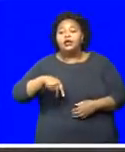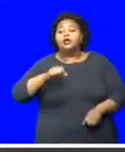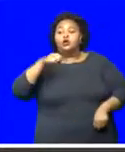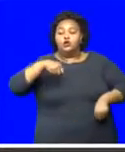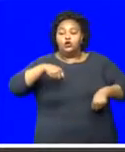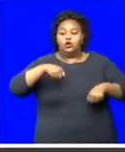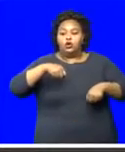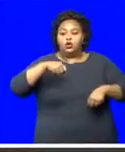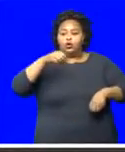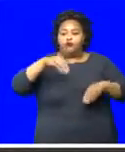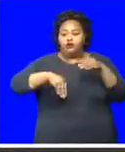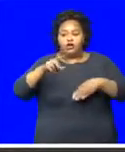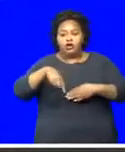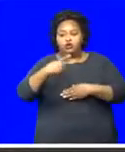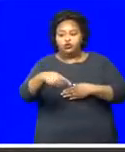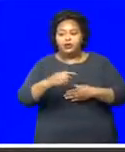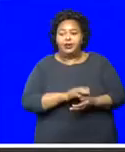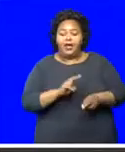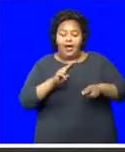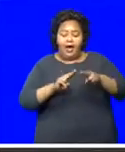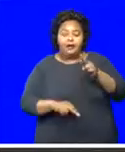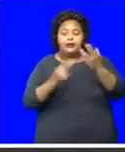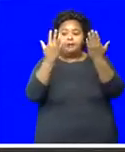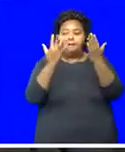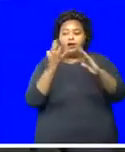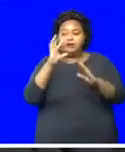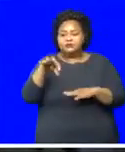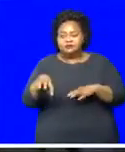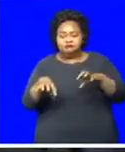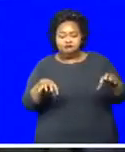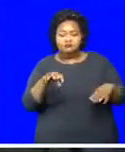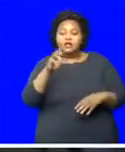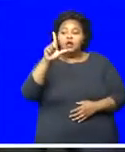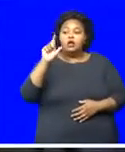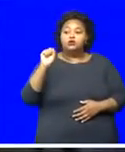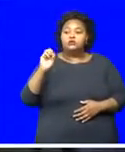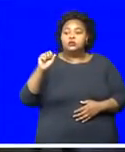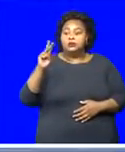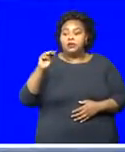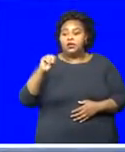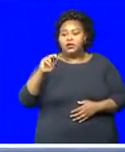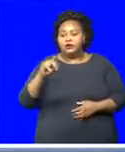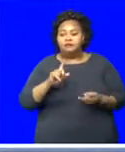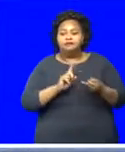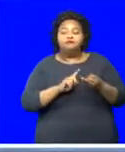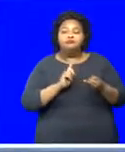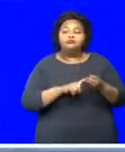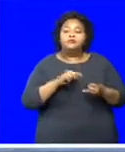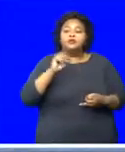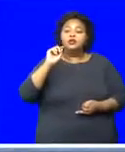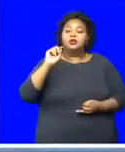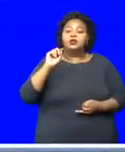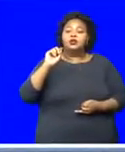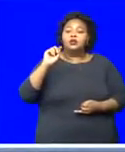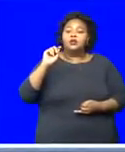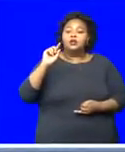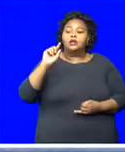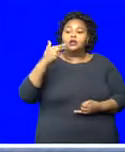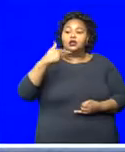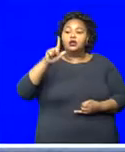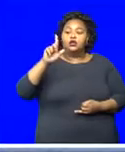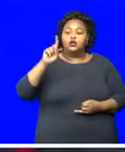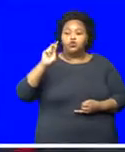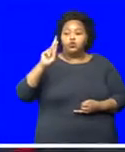yasesiphofaneni. Etindzaweni letivakashele libandla letindzaba talomsakato letingaphansi kwenkundla sesiphofaneni tindzawo